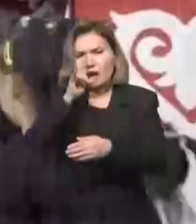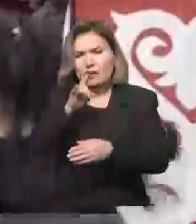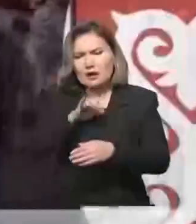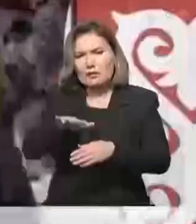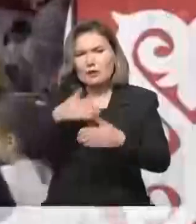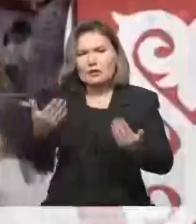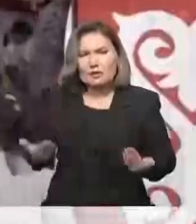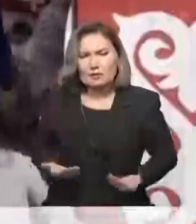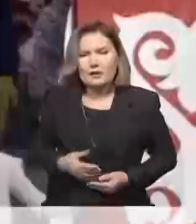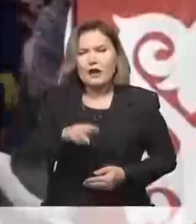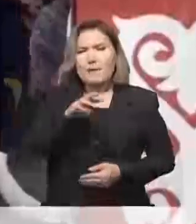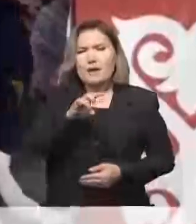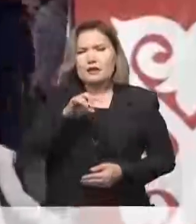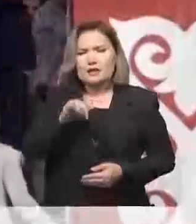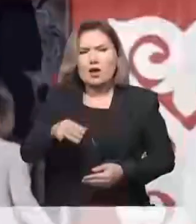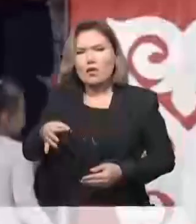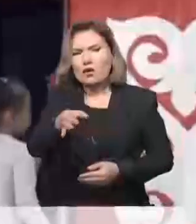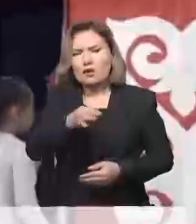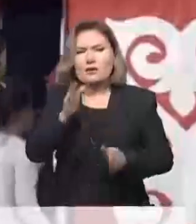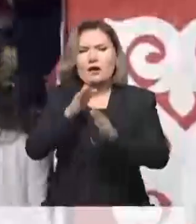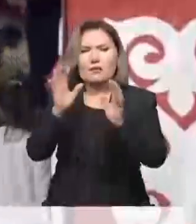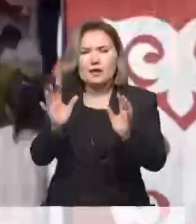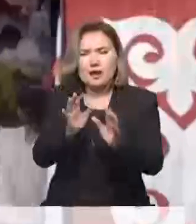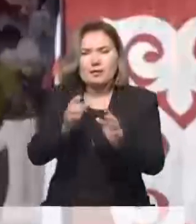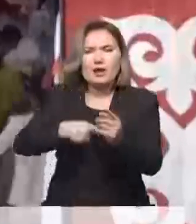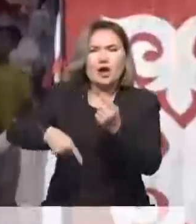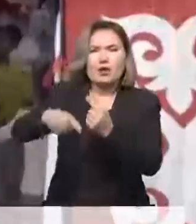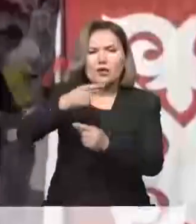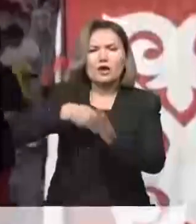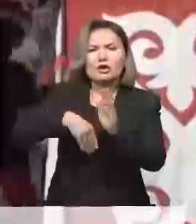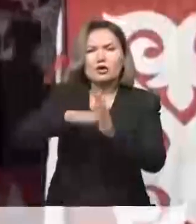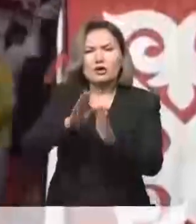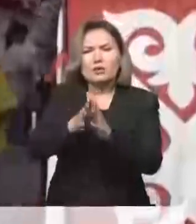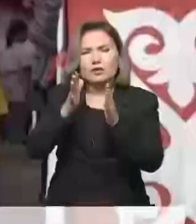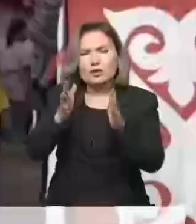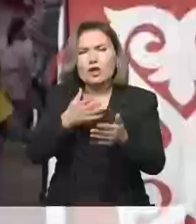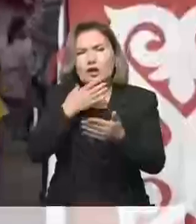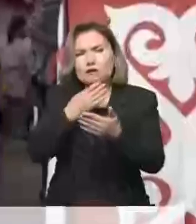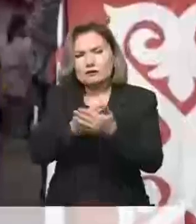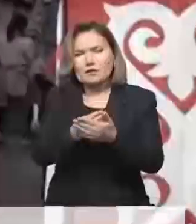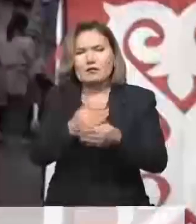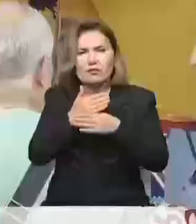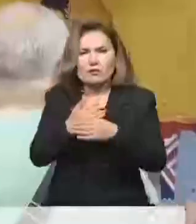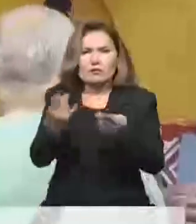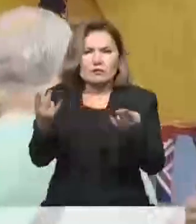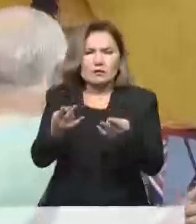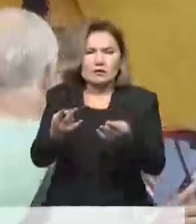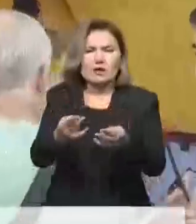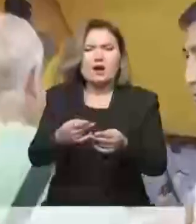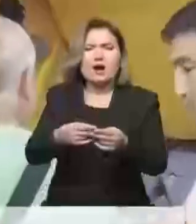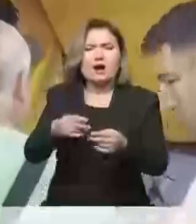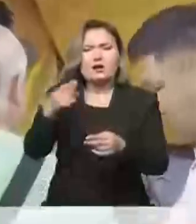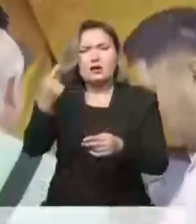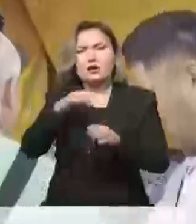тұрып жатырған Маңғыстауымыздың табиғатын аялауға, қоршаған ортаны жақсартуға өзінің септігін тигізеді деп ойлаймын.